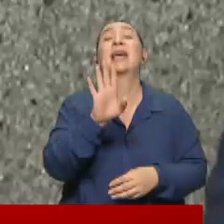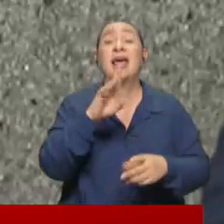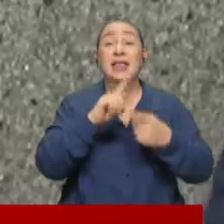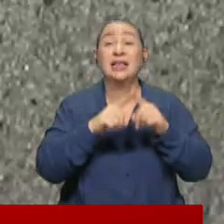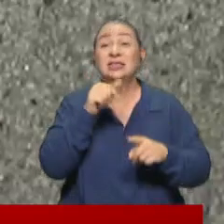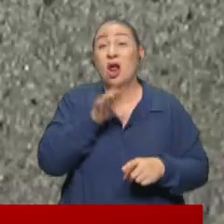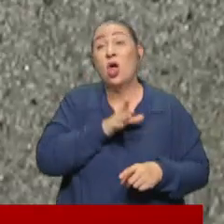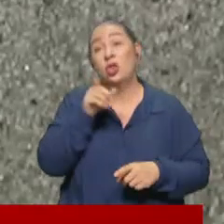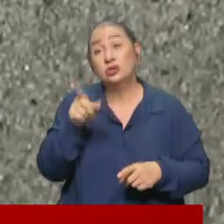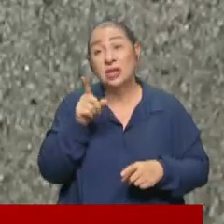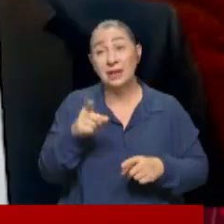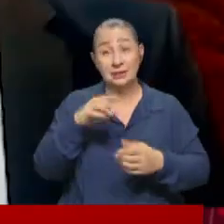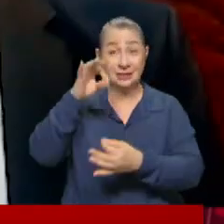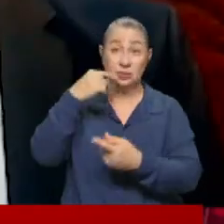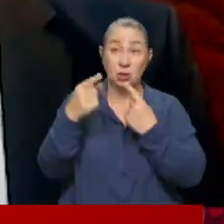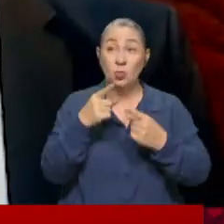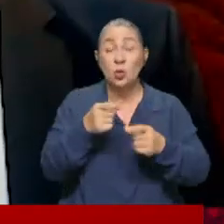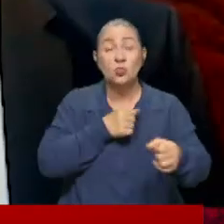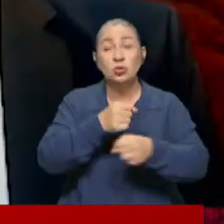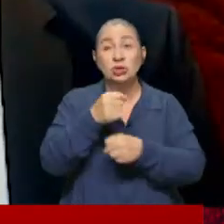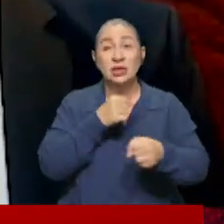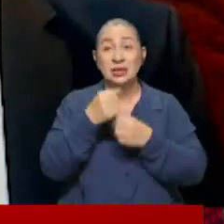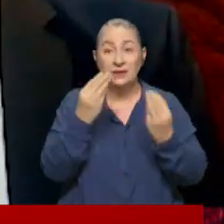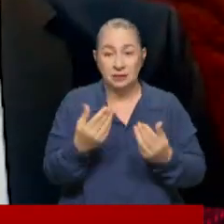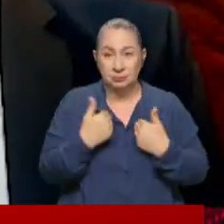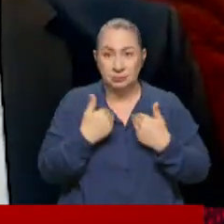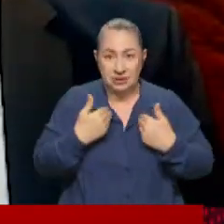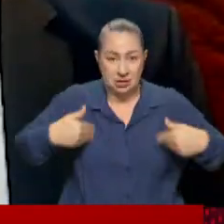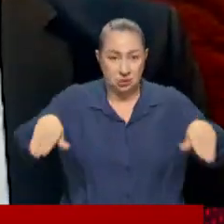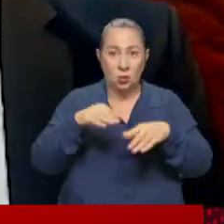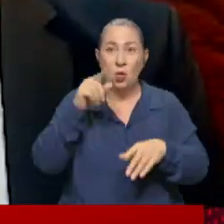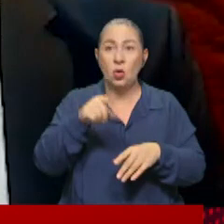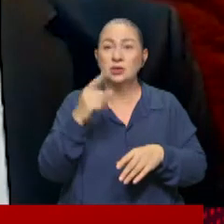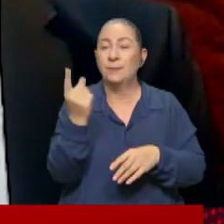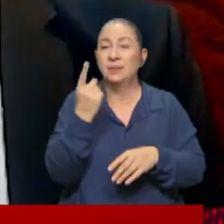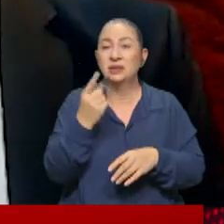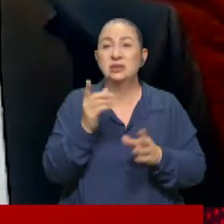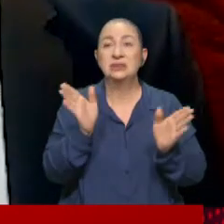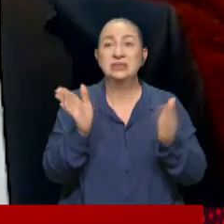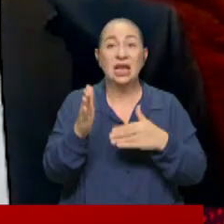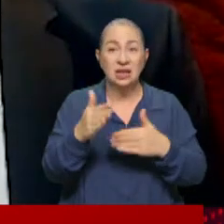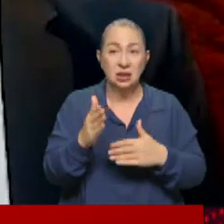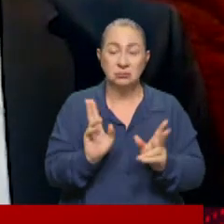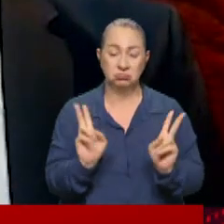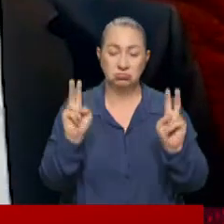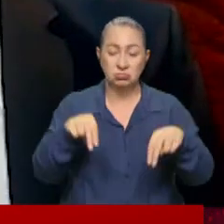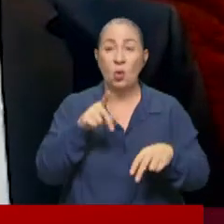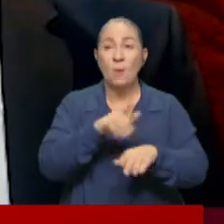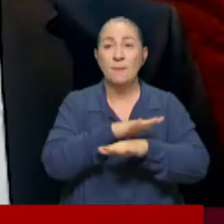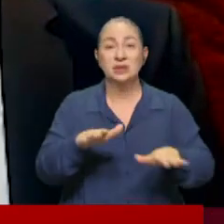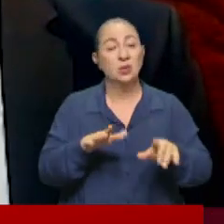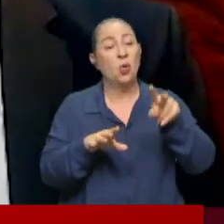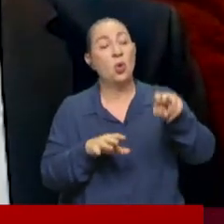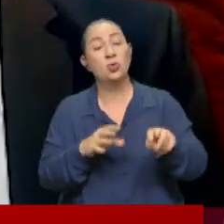Kemal Kılıçdaroğlu'ndan bahsederler. Bu mücadeleyi veren bizleriz. Yani orada bir sendikanın kalkıp da o masanın